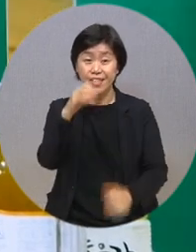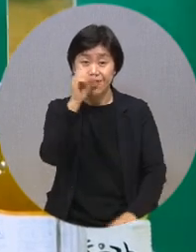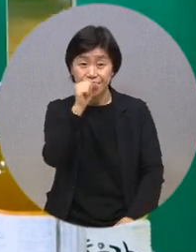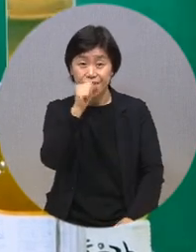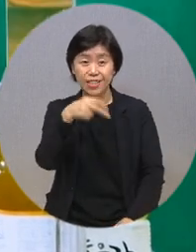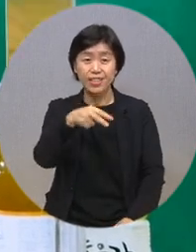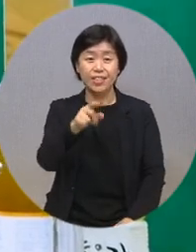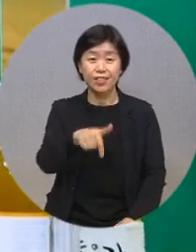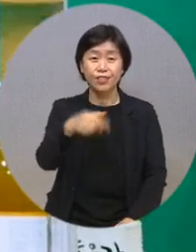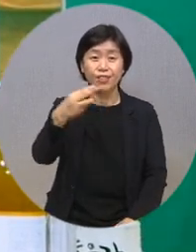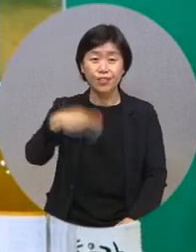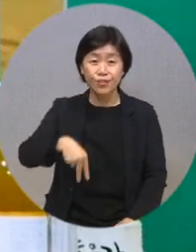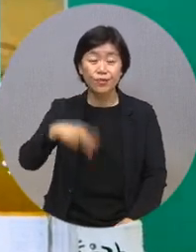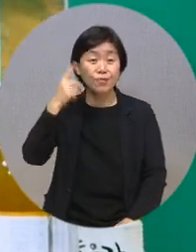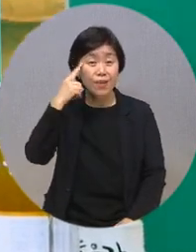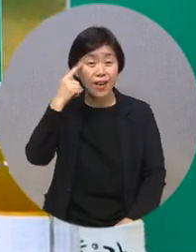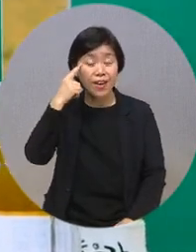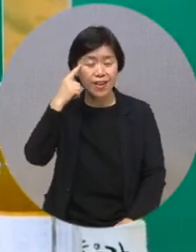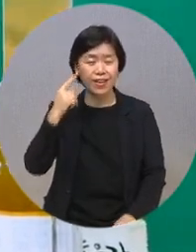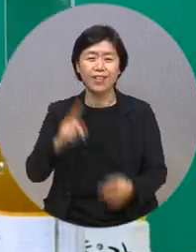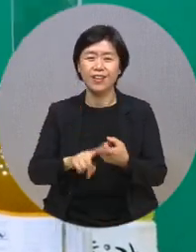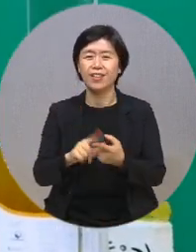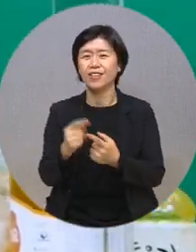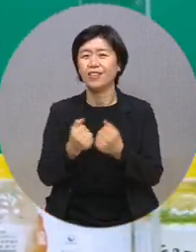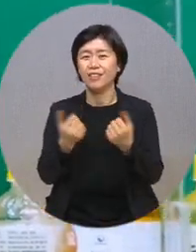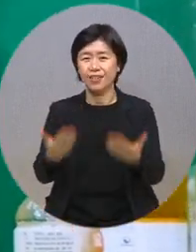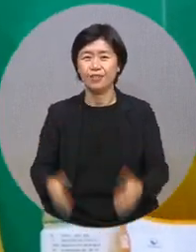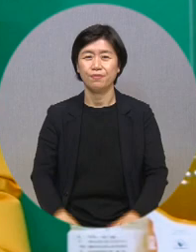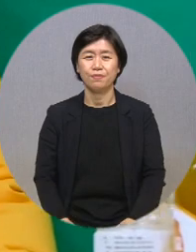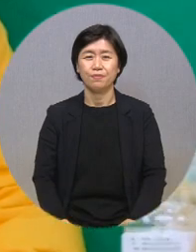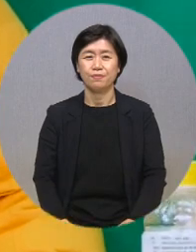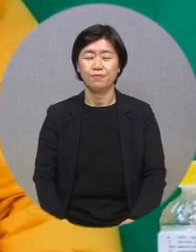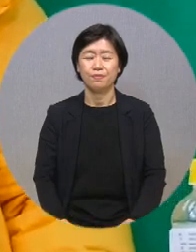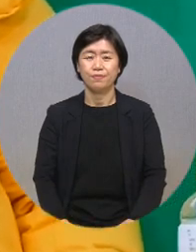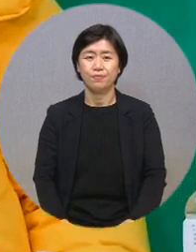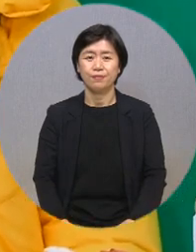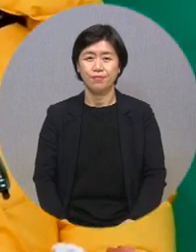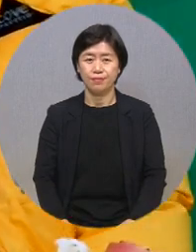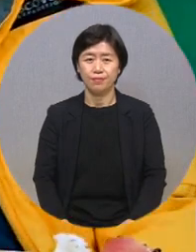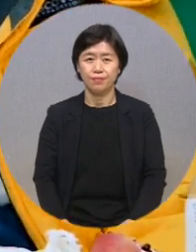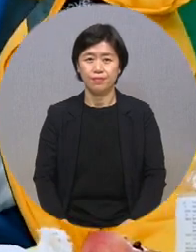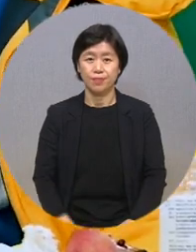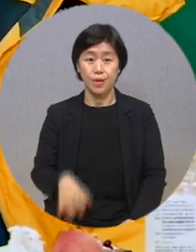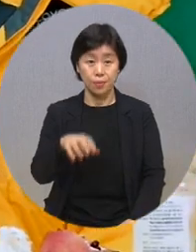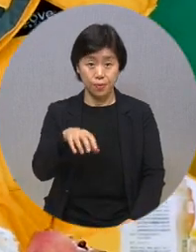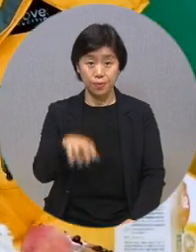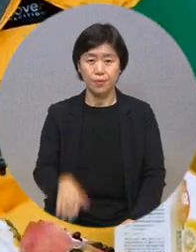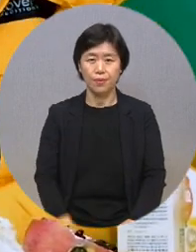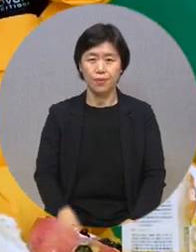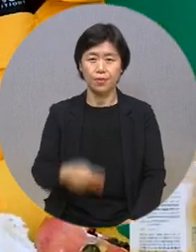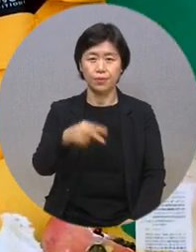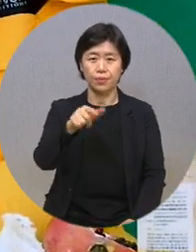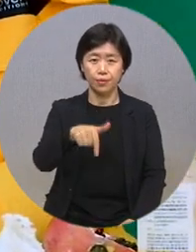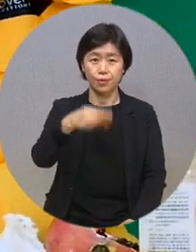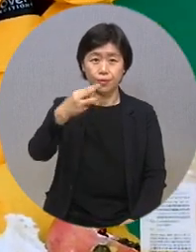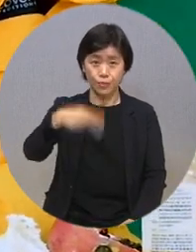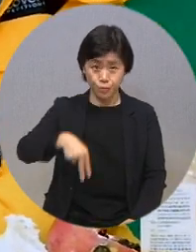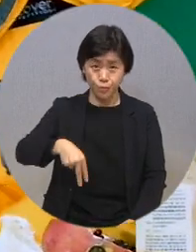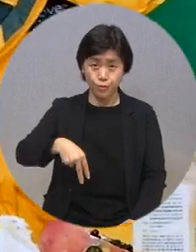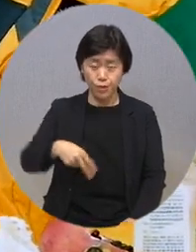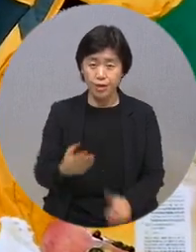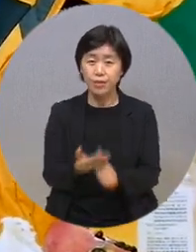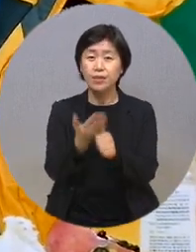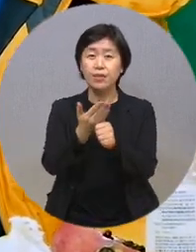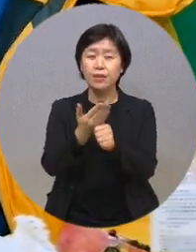좋다는 성류는 왜 그럴까? 성류는 왜 좋아요? 예, 고흥은 이게 성류 재배 최적지입니다.